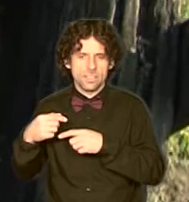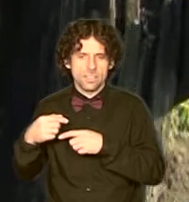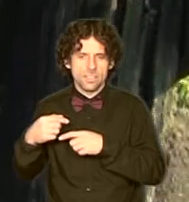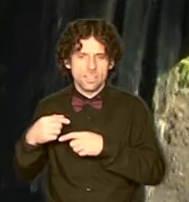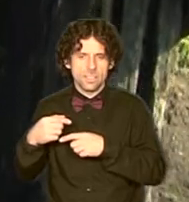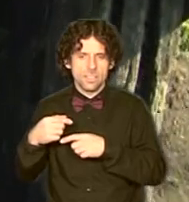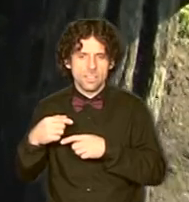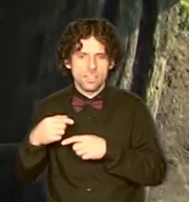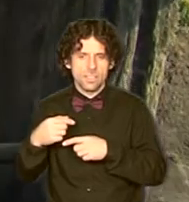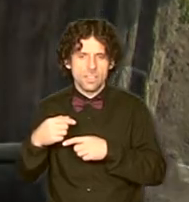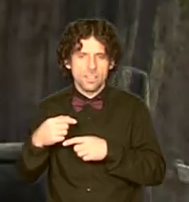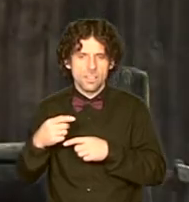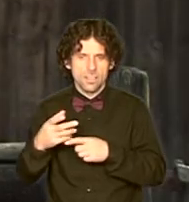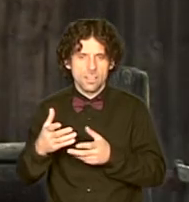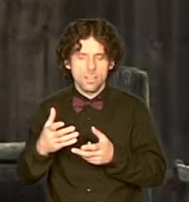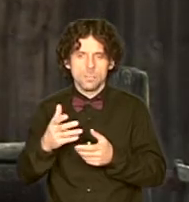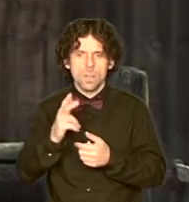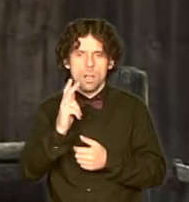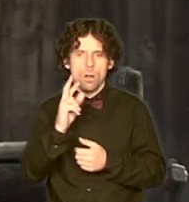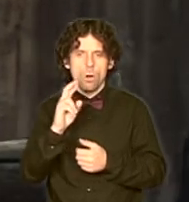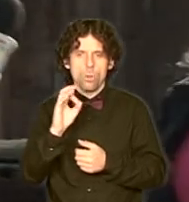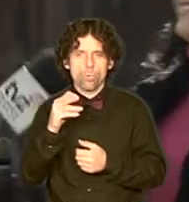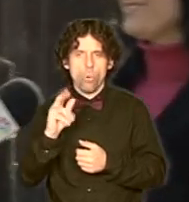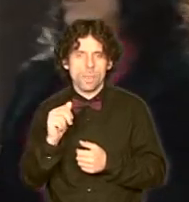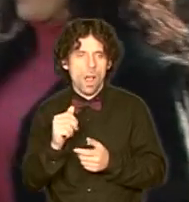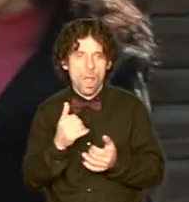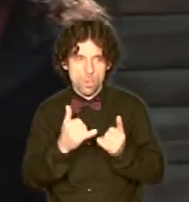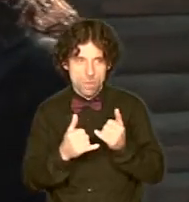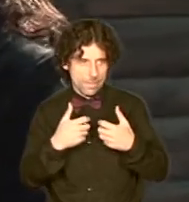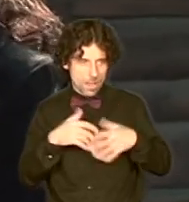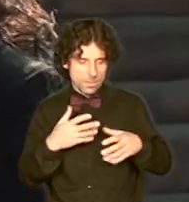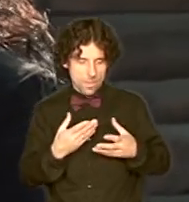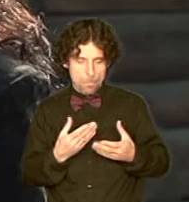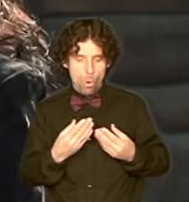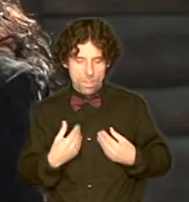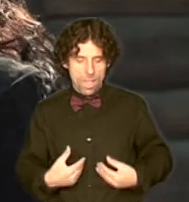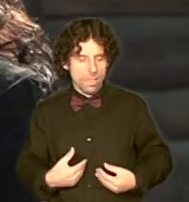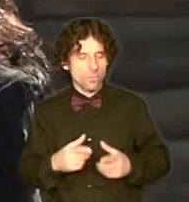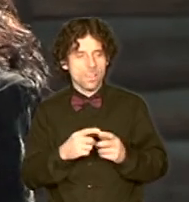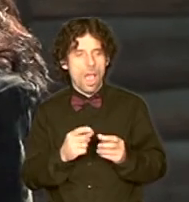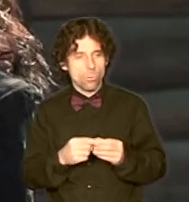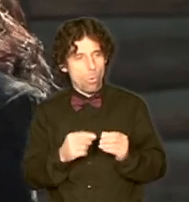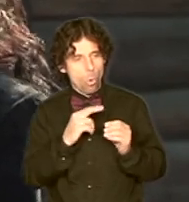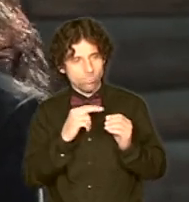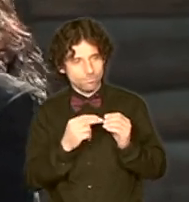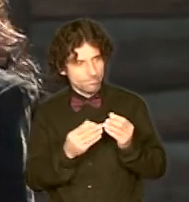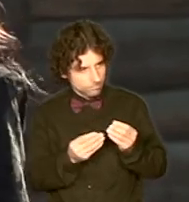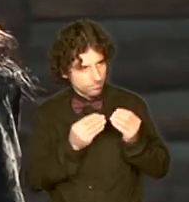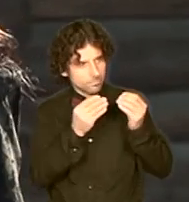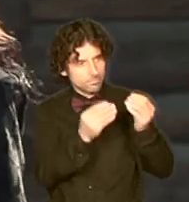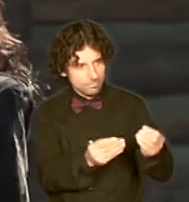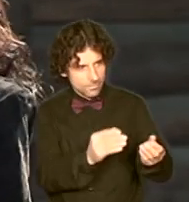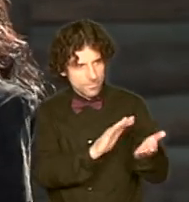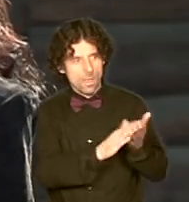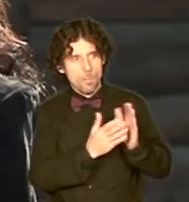panu własnoręcznie robioną kroszonkę. Tak jest, kiedyś musiała troszeczkę poświęcić czasu na tą